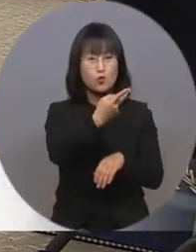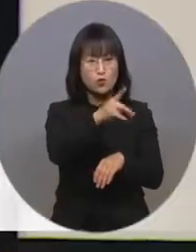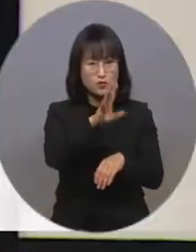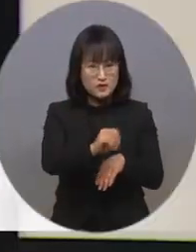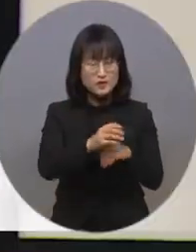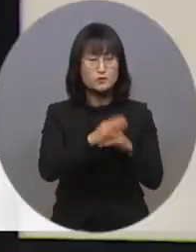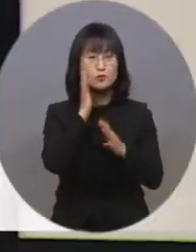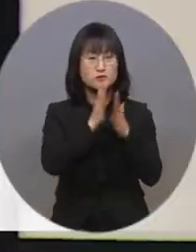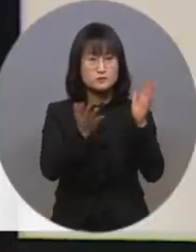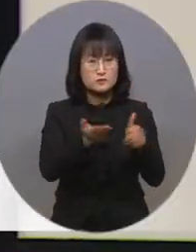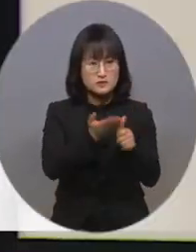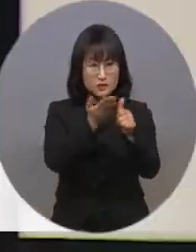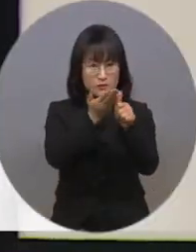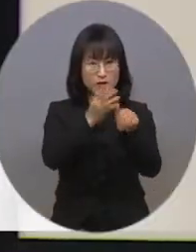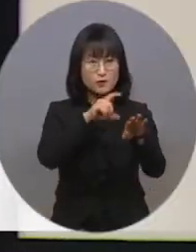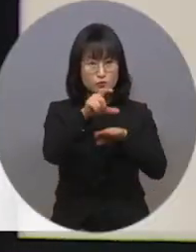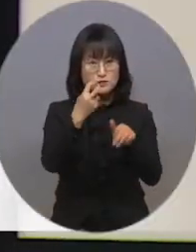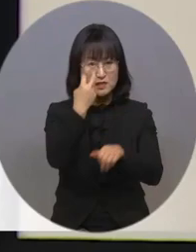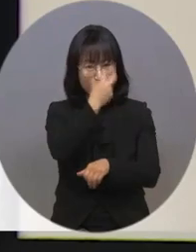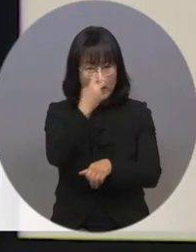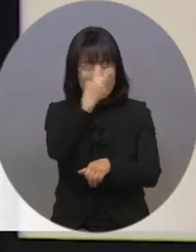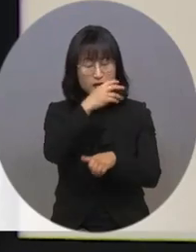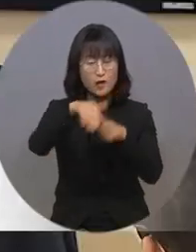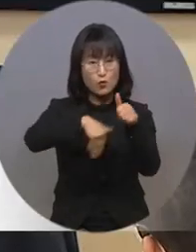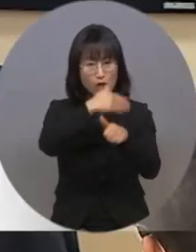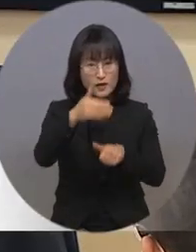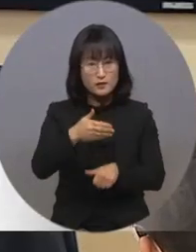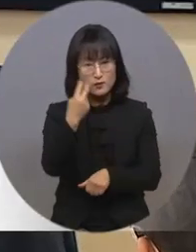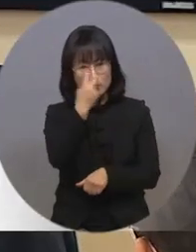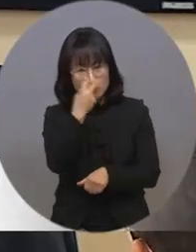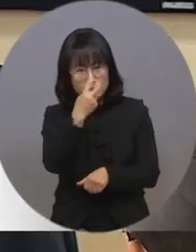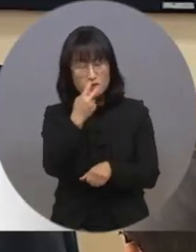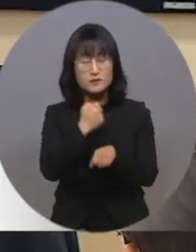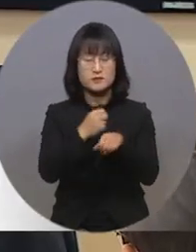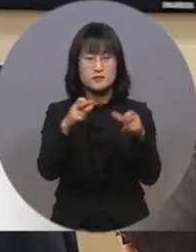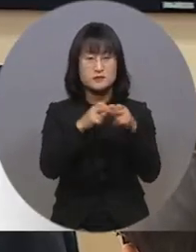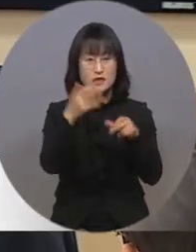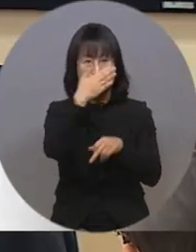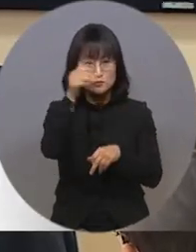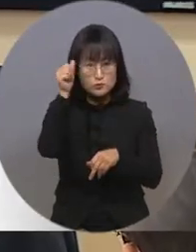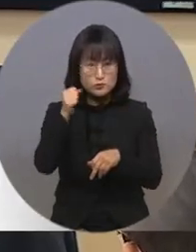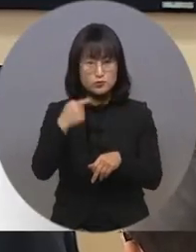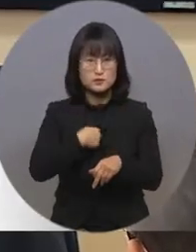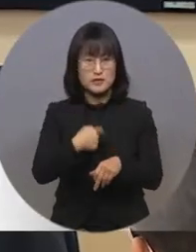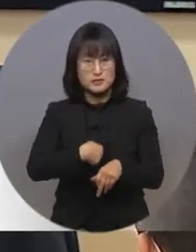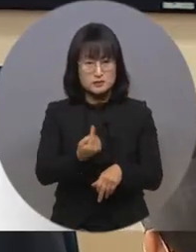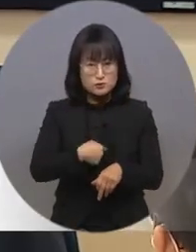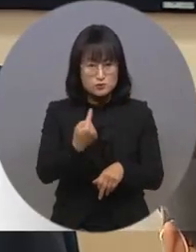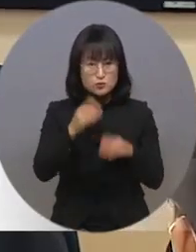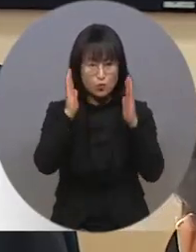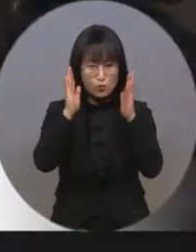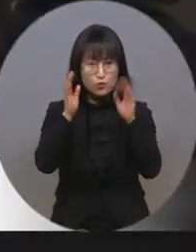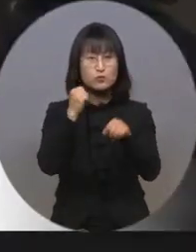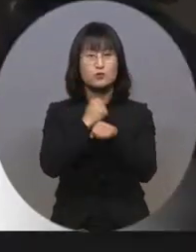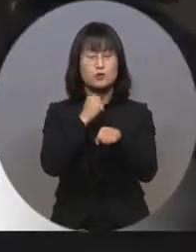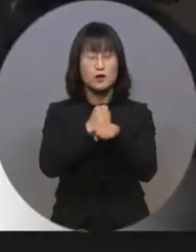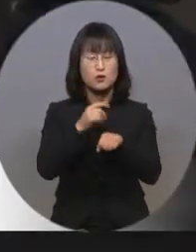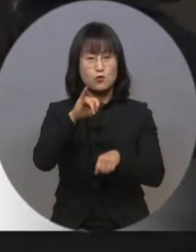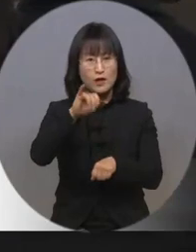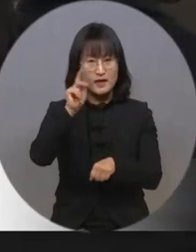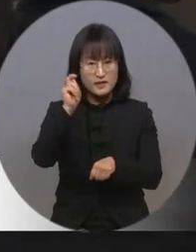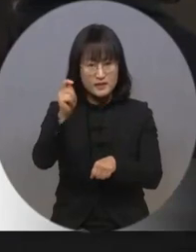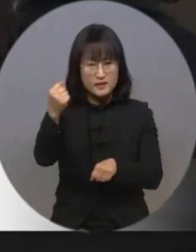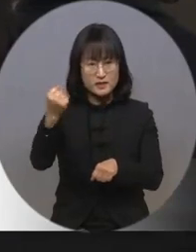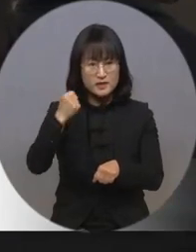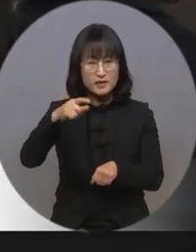합쳐 식물 유지 관리, 환경 모니터링 등 장애 청소년이 자기 주도적으로 학습하고 IT 역량을 강화할 수